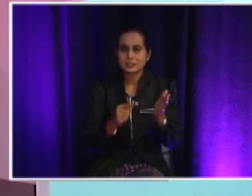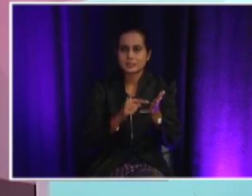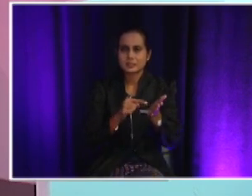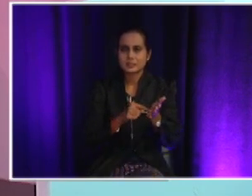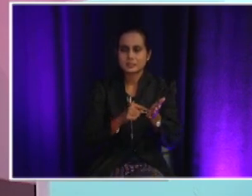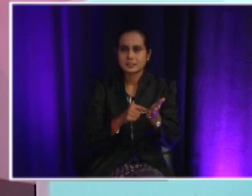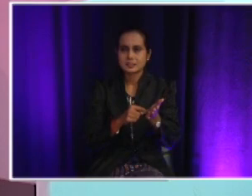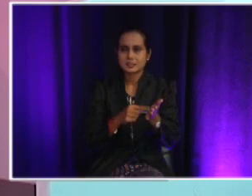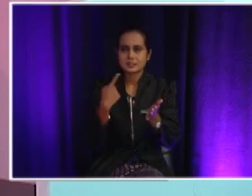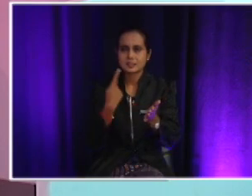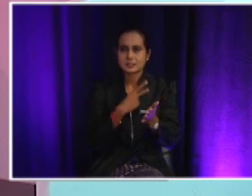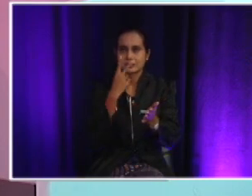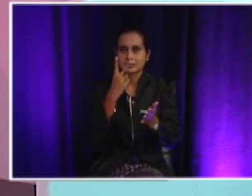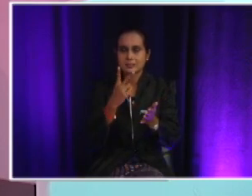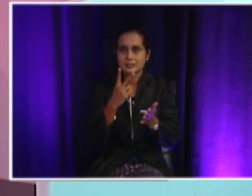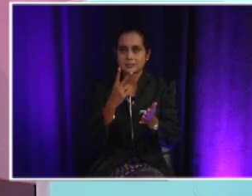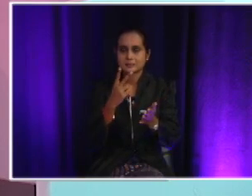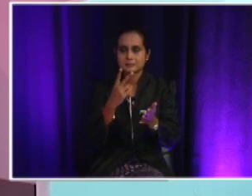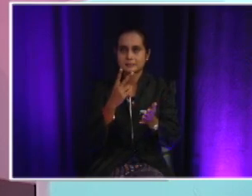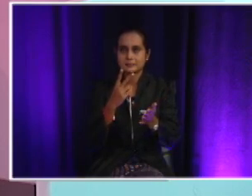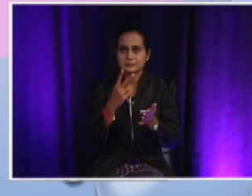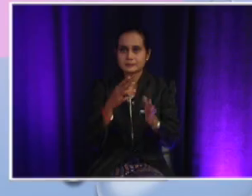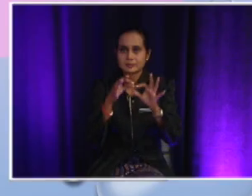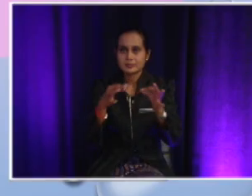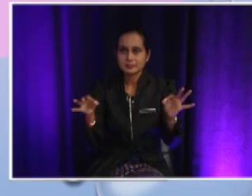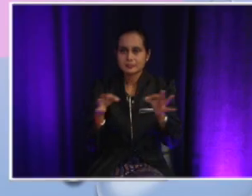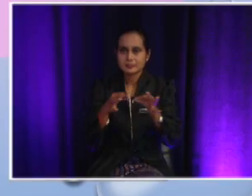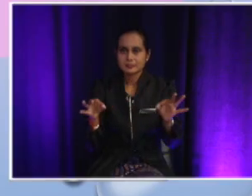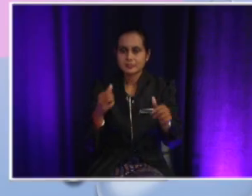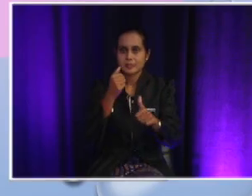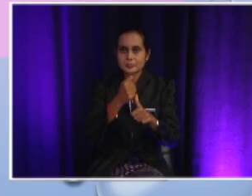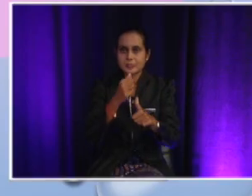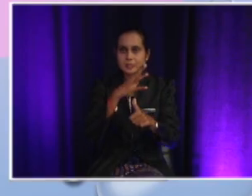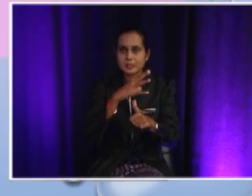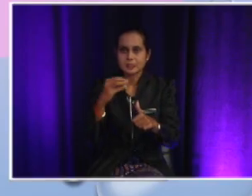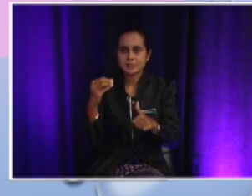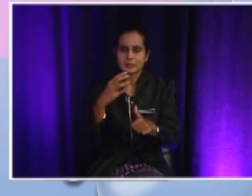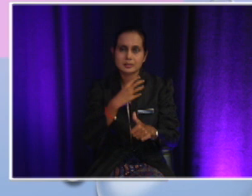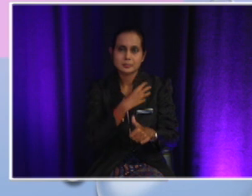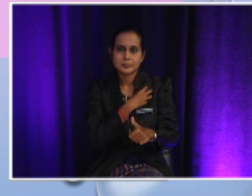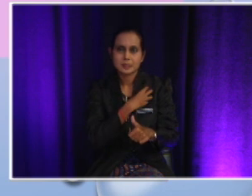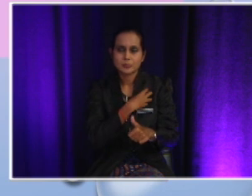kita tengok, okay, kadang daripada kenyataan di sini, kita kena tahu juga pengarah dan